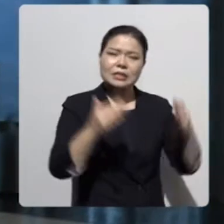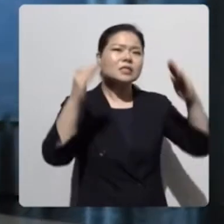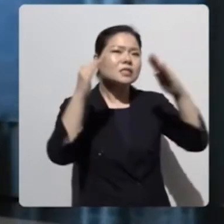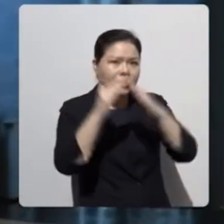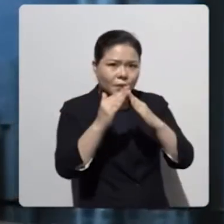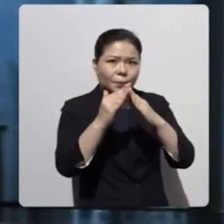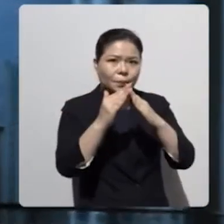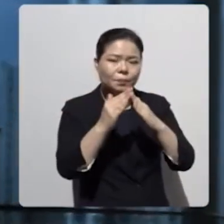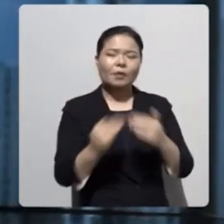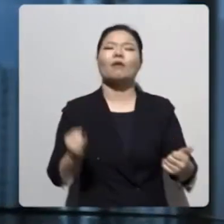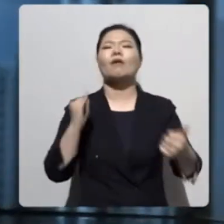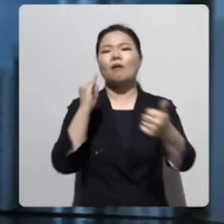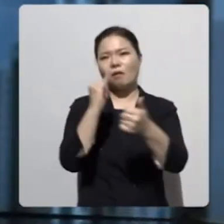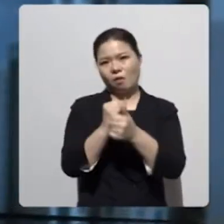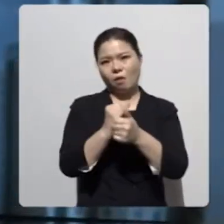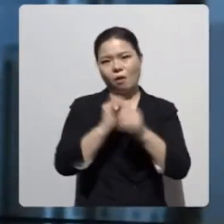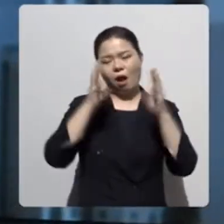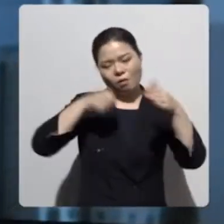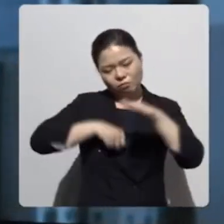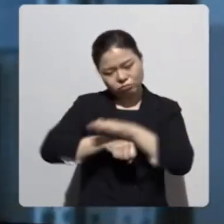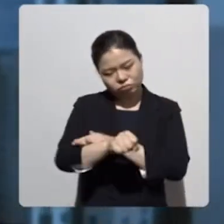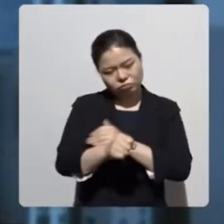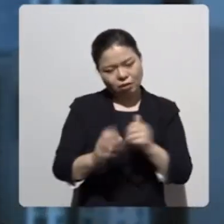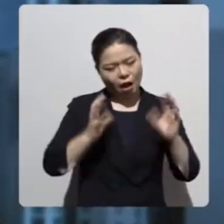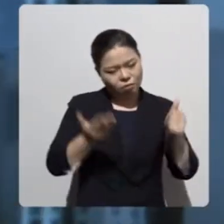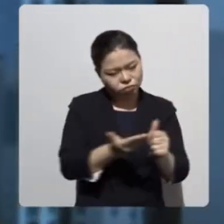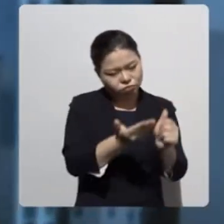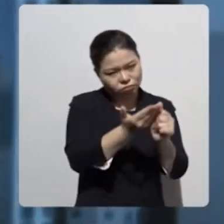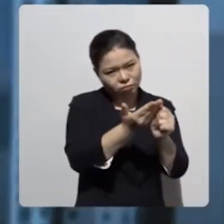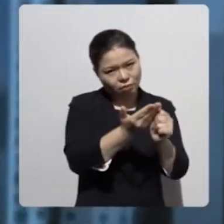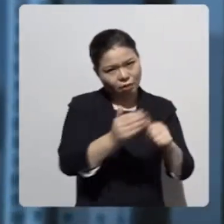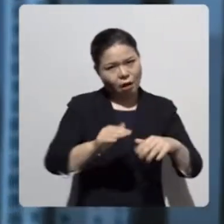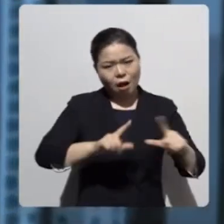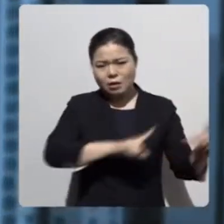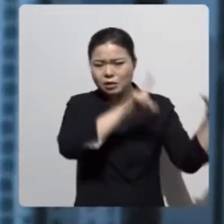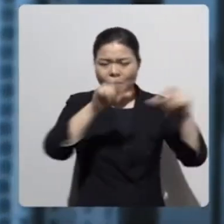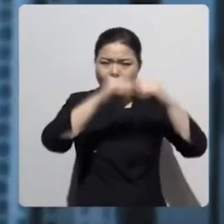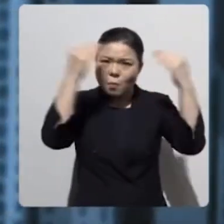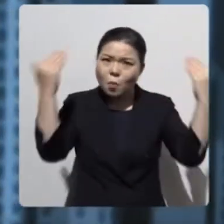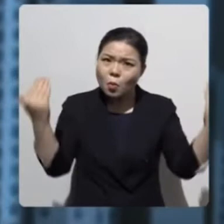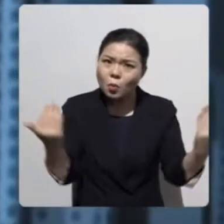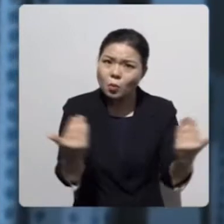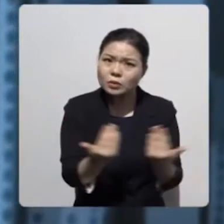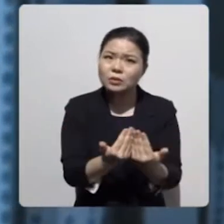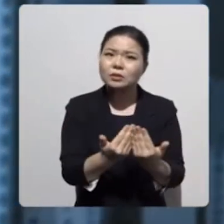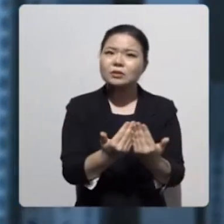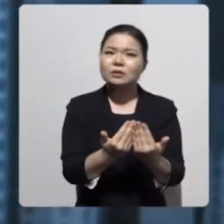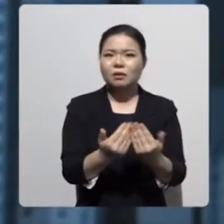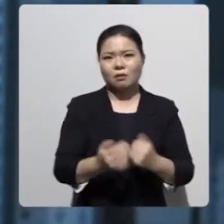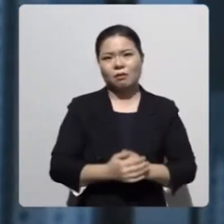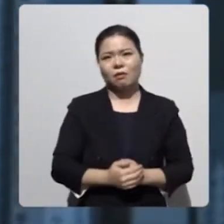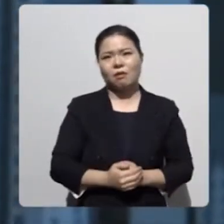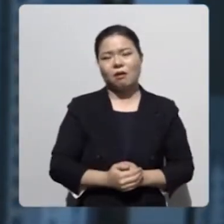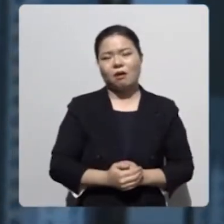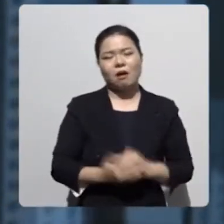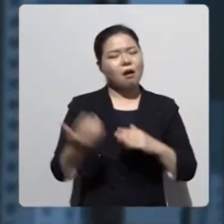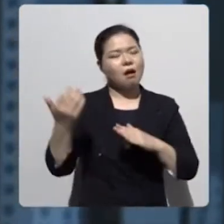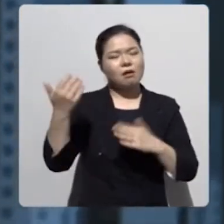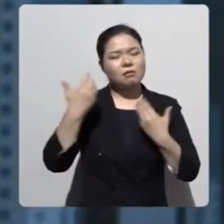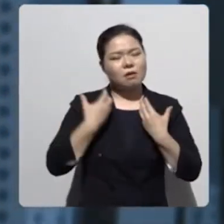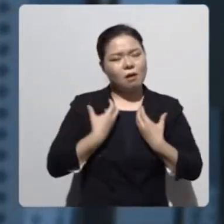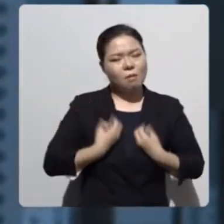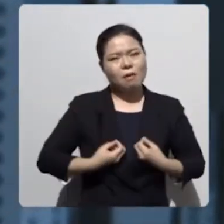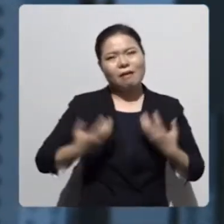주택, 결혼, 출산, 육아 등 삶의 모든 영역에서 출구가 보이지 않는